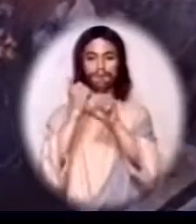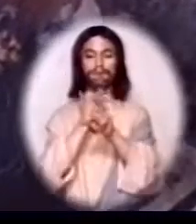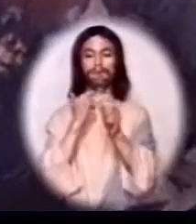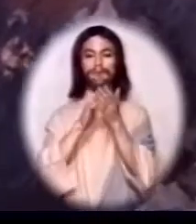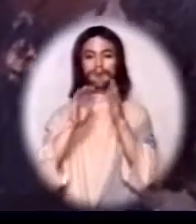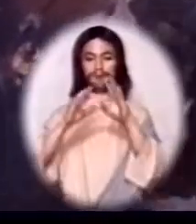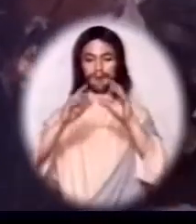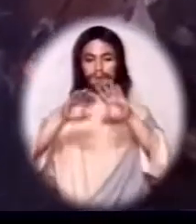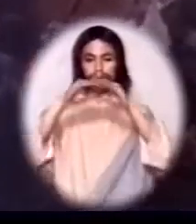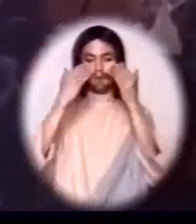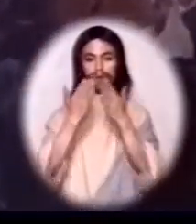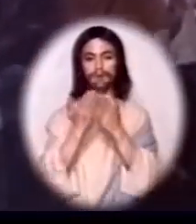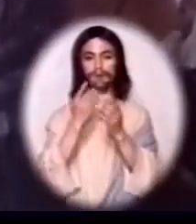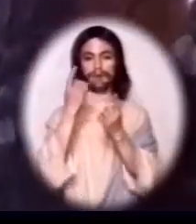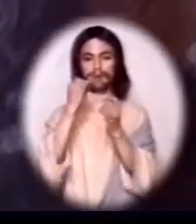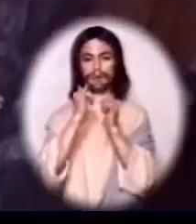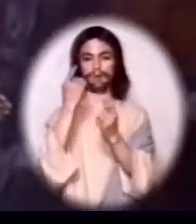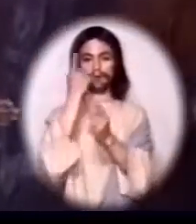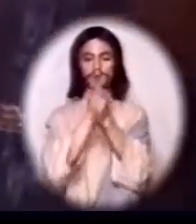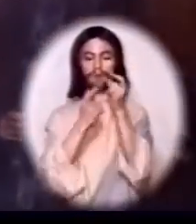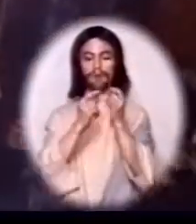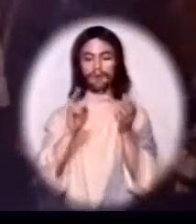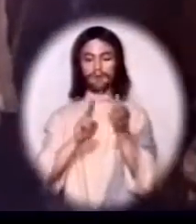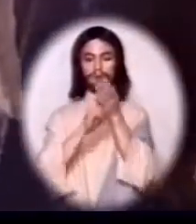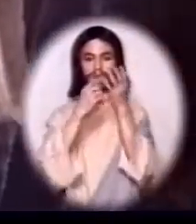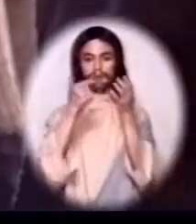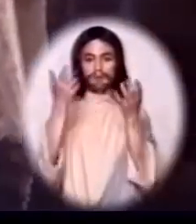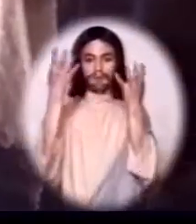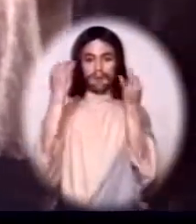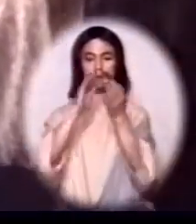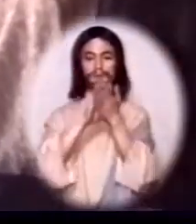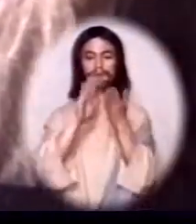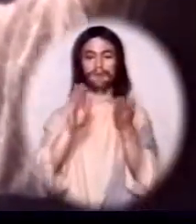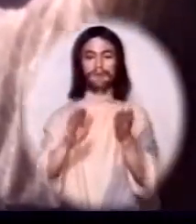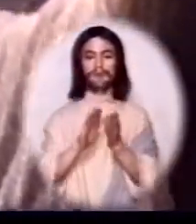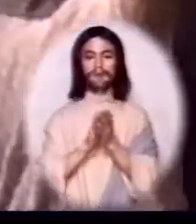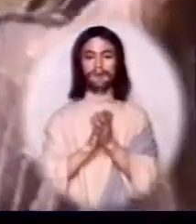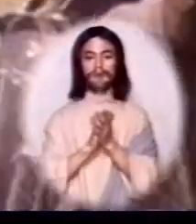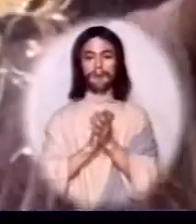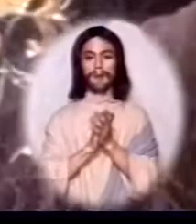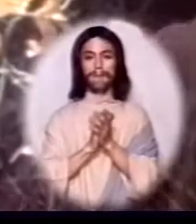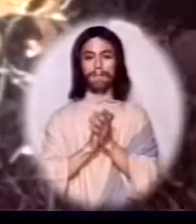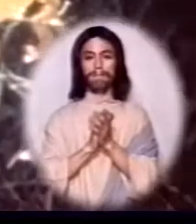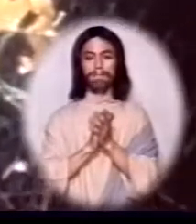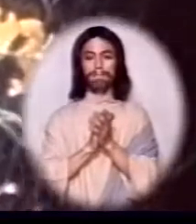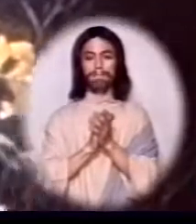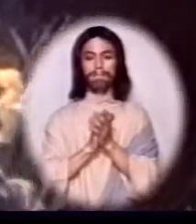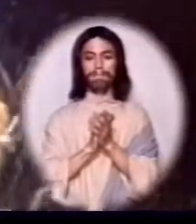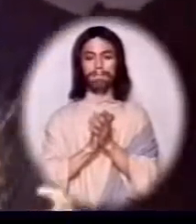사셨고 이 세상에 있었던 어떤 사람보다도 놀라운 기적을 행하셨습니다.